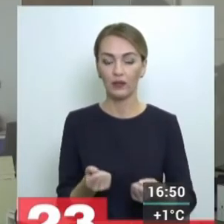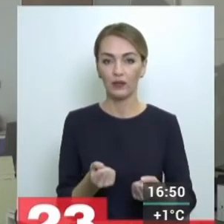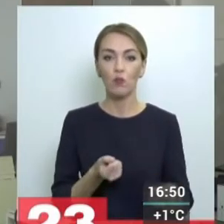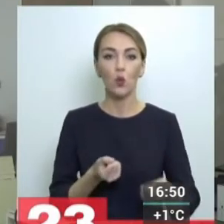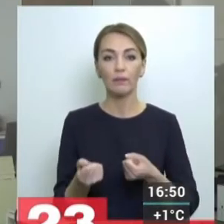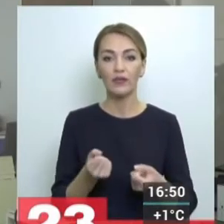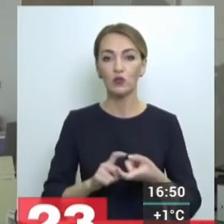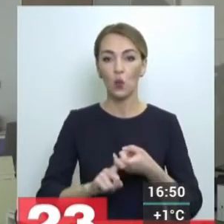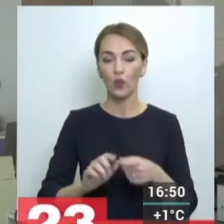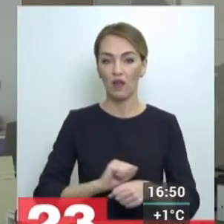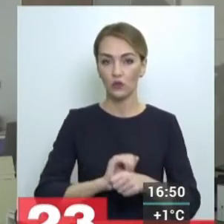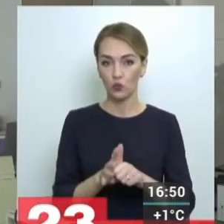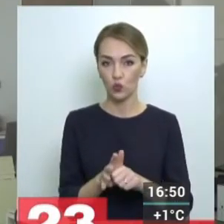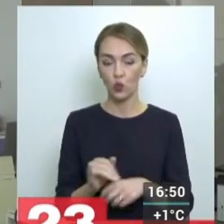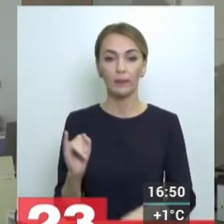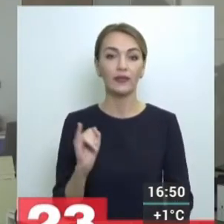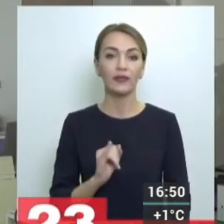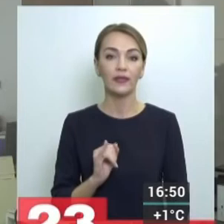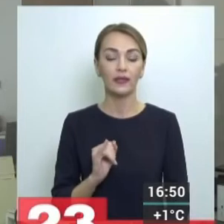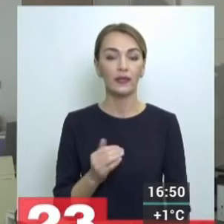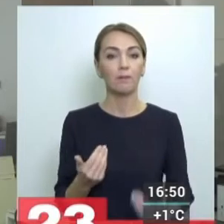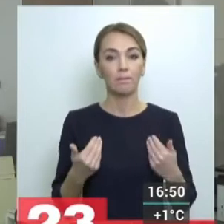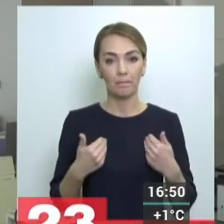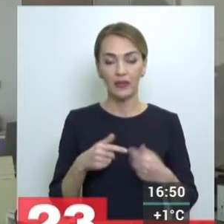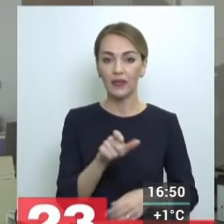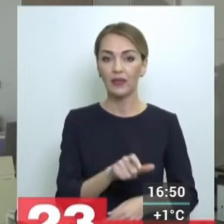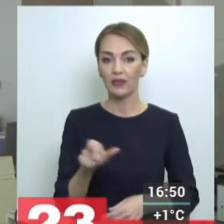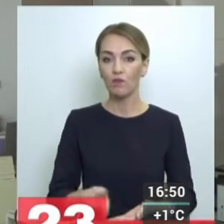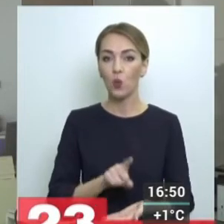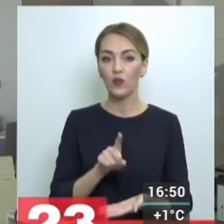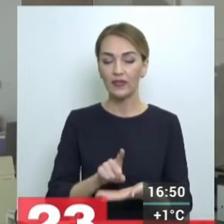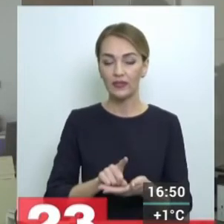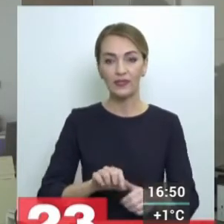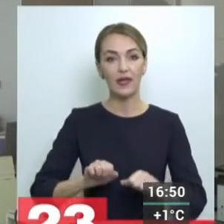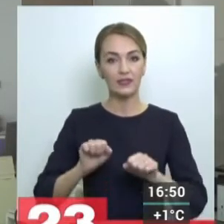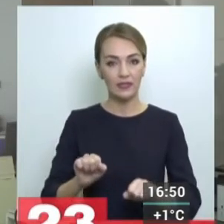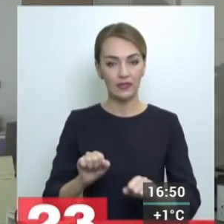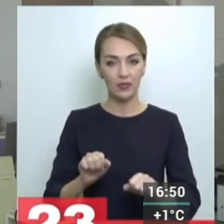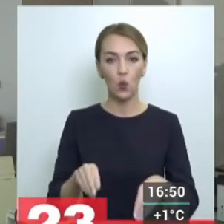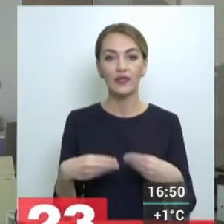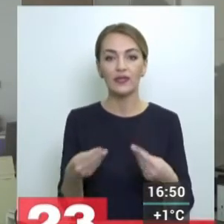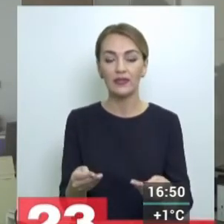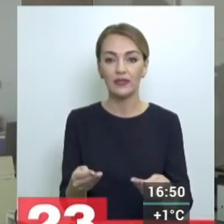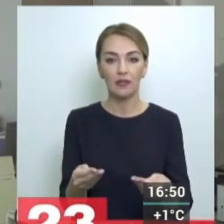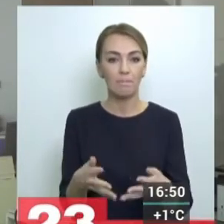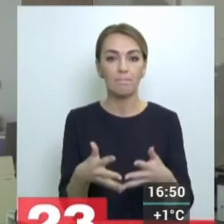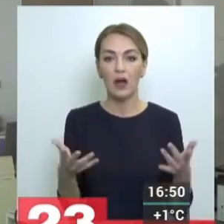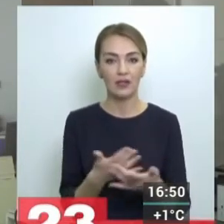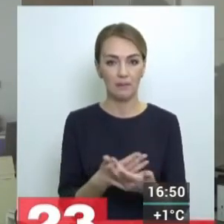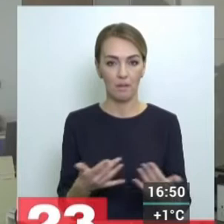боротьби з коронавірусом. І ми їх повинні захистити та оснастити максимально.